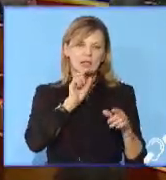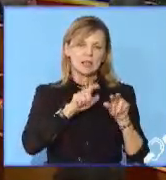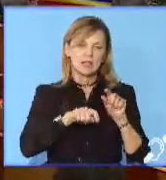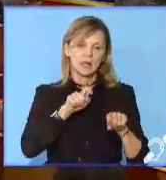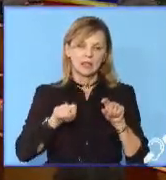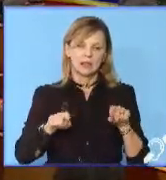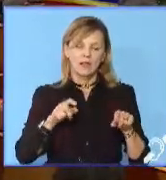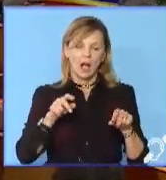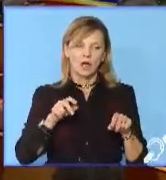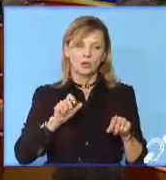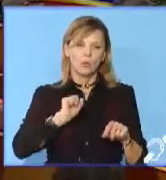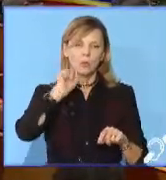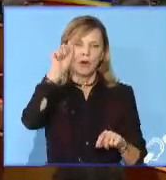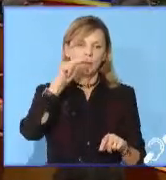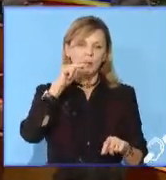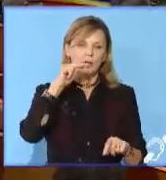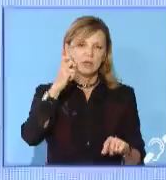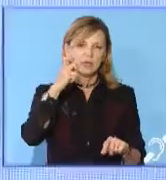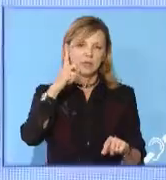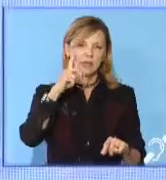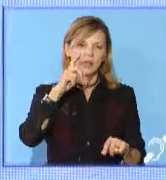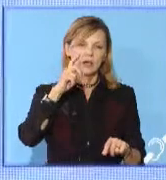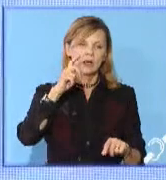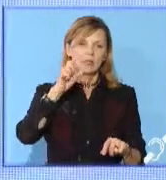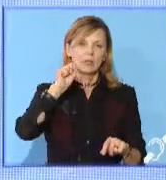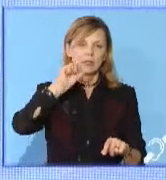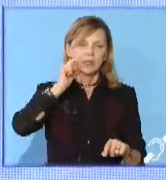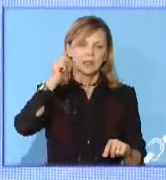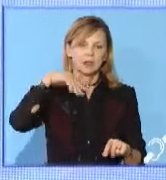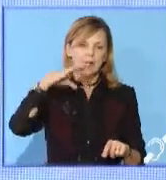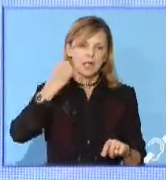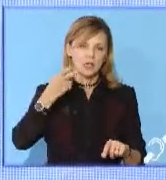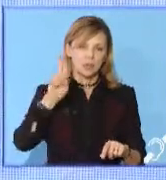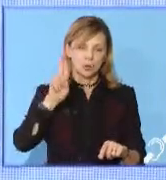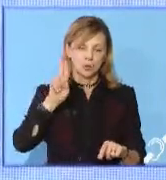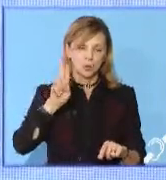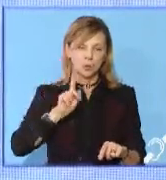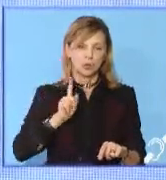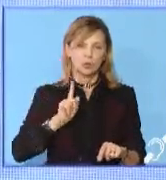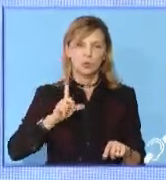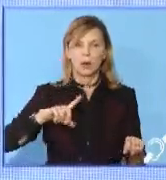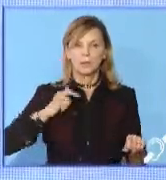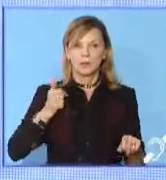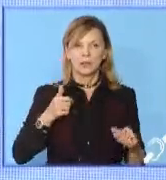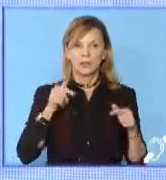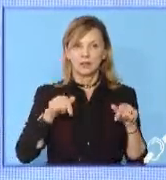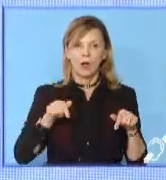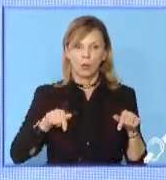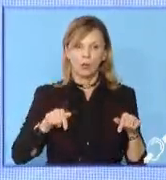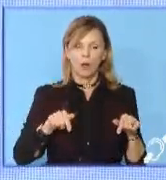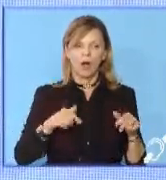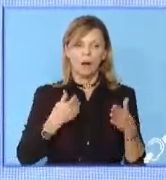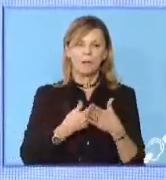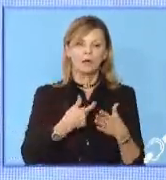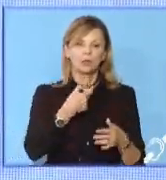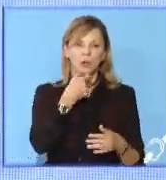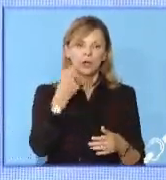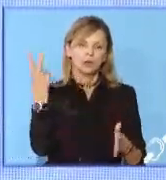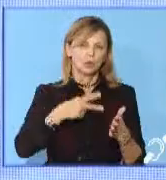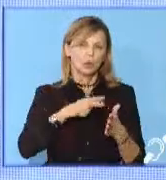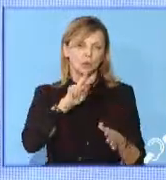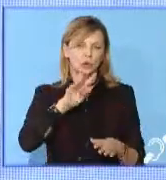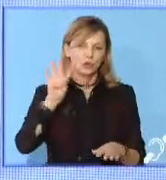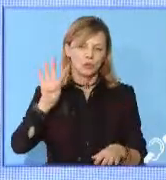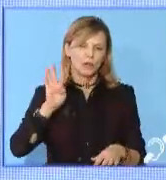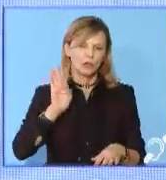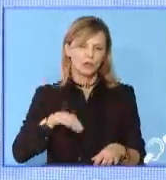al Partidului Social-Democrat, Paul Stănescu. N-am trăit niciodată chestiunea care vine în 2024, să avem toate alegerile. Va